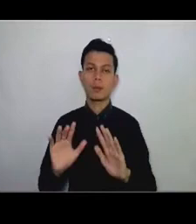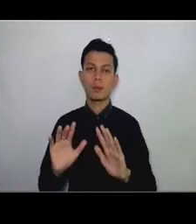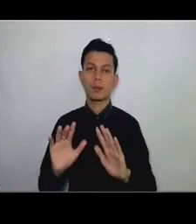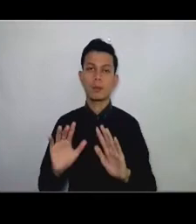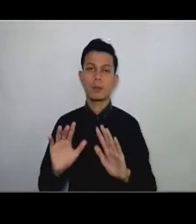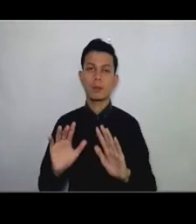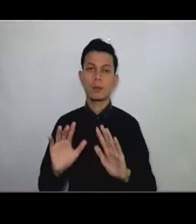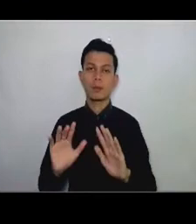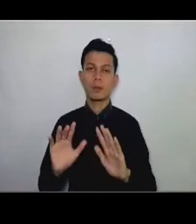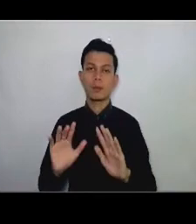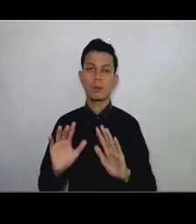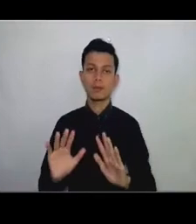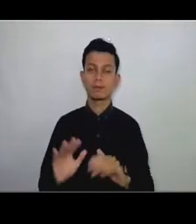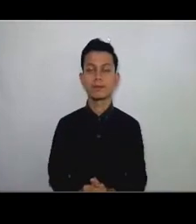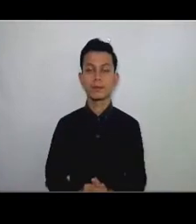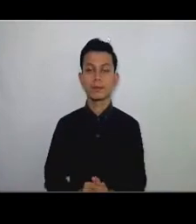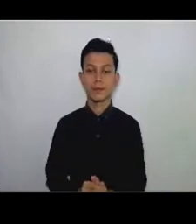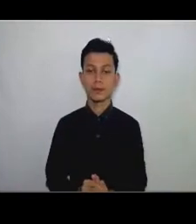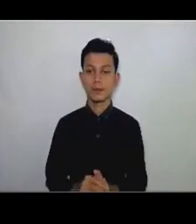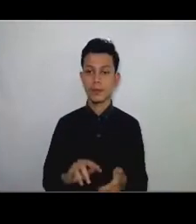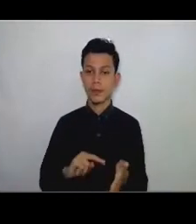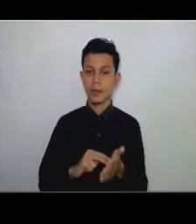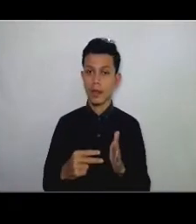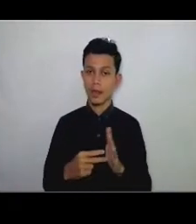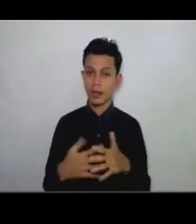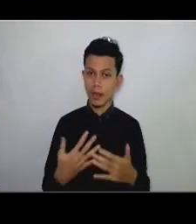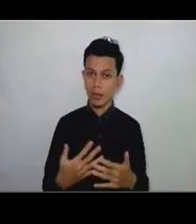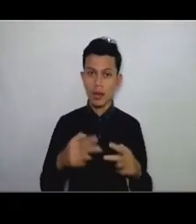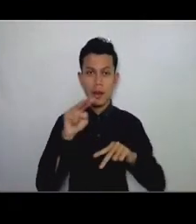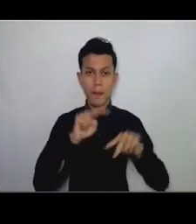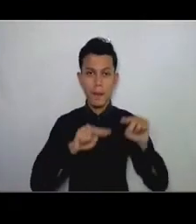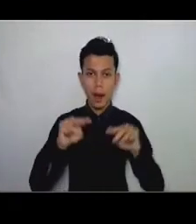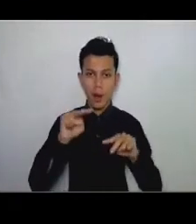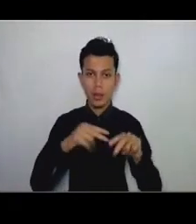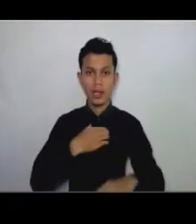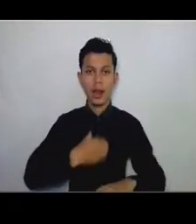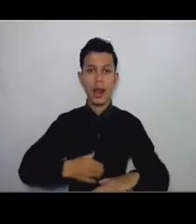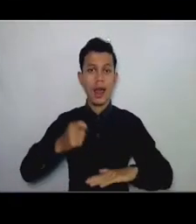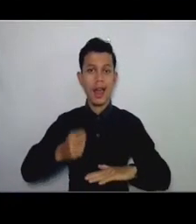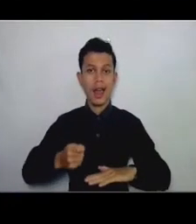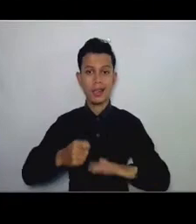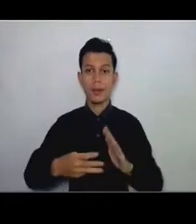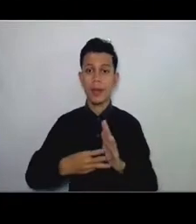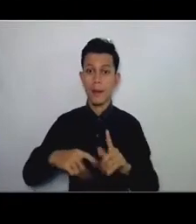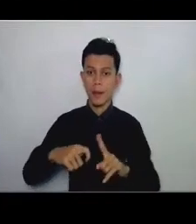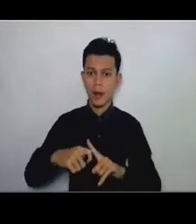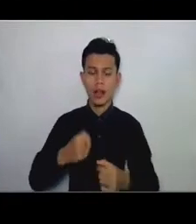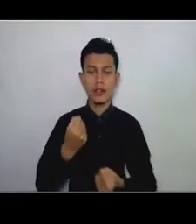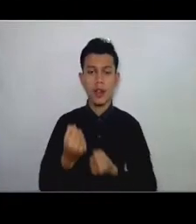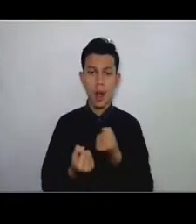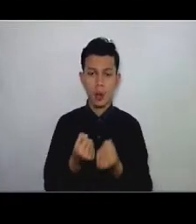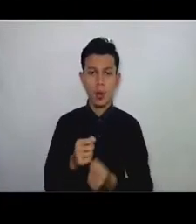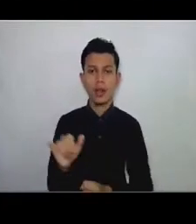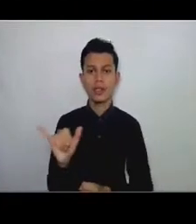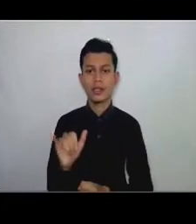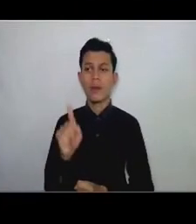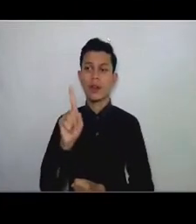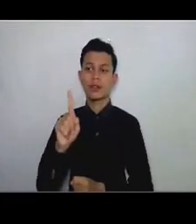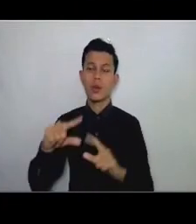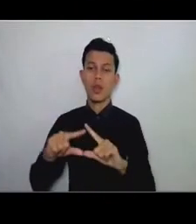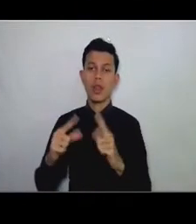menunjukkan bahwa pengawasan terhadap hakim konstitusi hanya dapat dilakukan oleh sebuah lembaga yaitu majelis